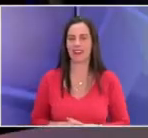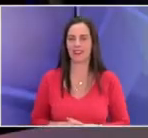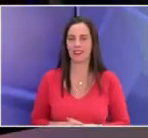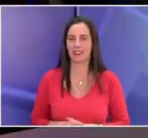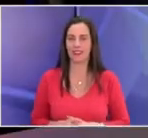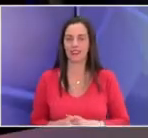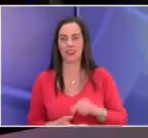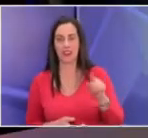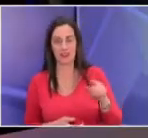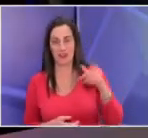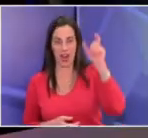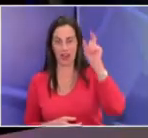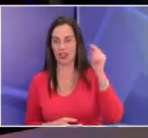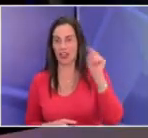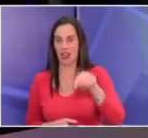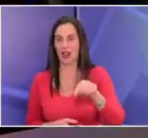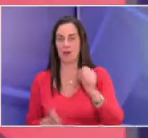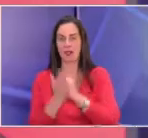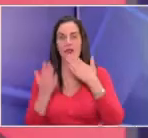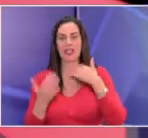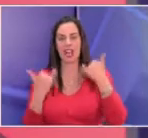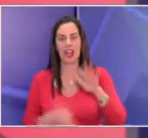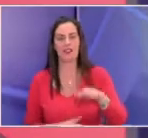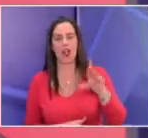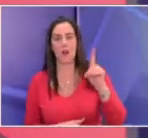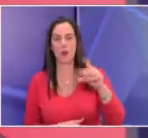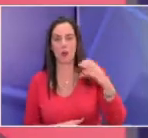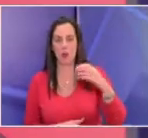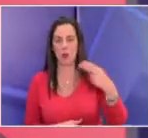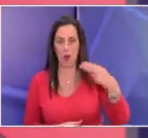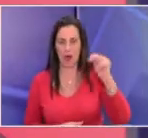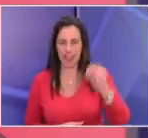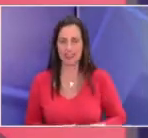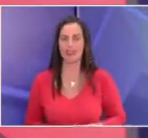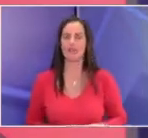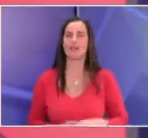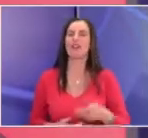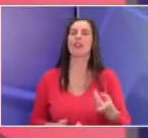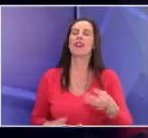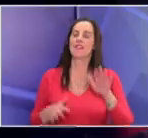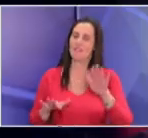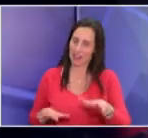החולצה, ברכישה של החולצה. החולצה עולה 30 שקלים, אפשר לקנות אותה.